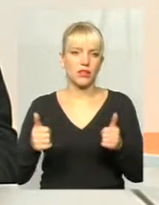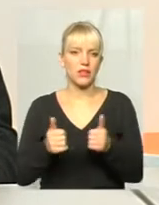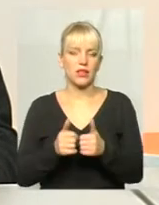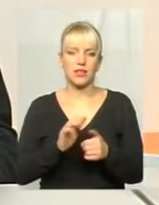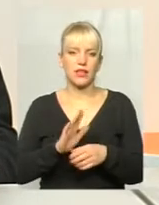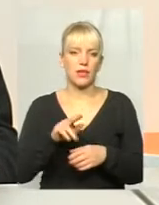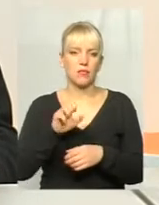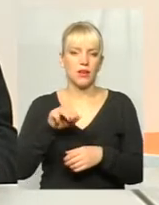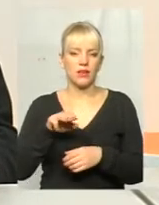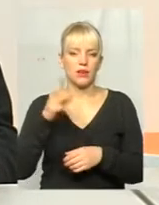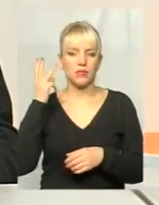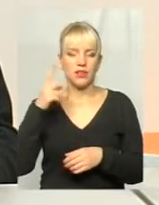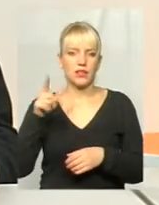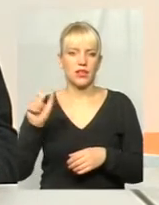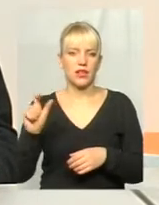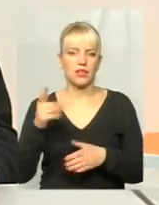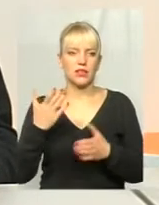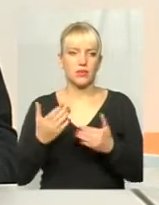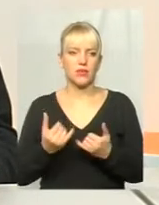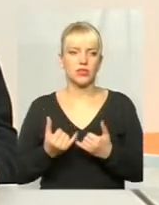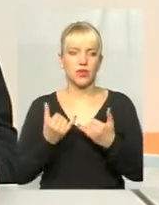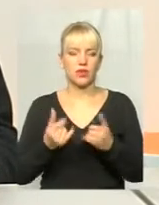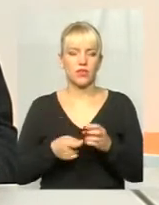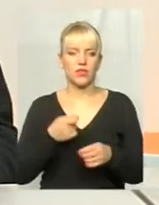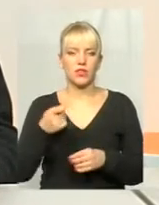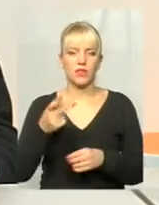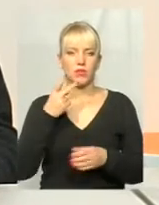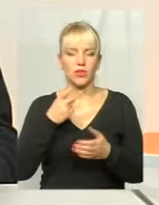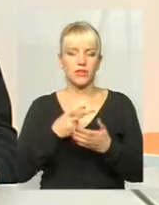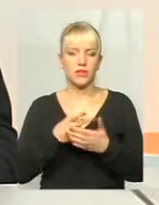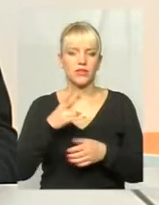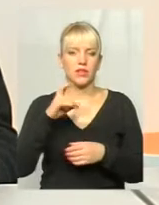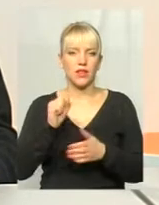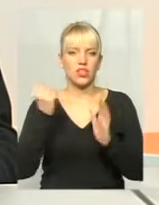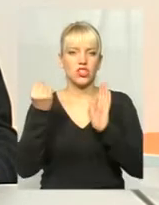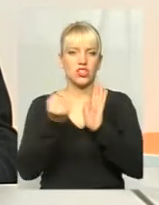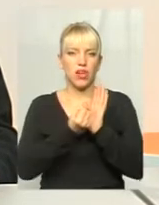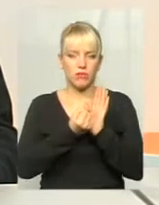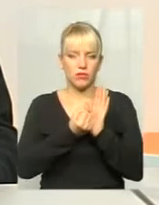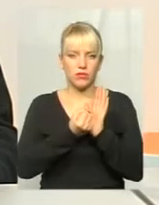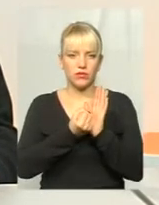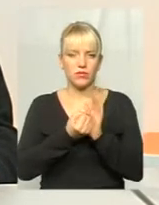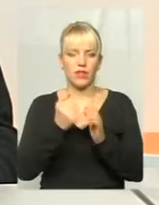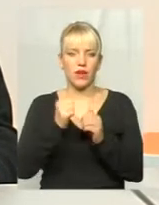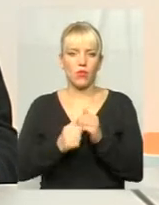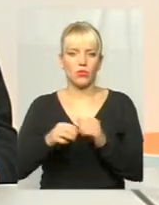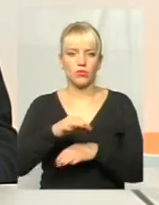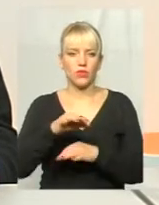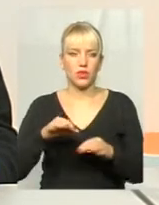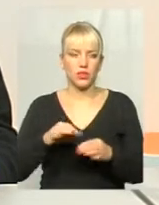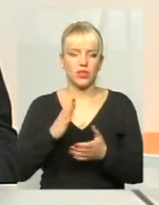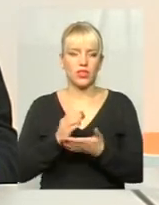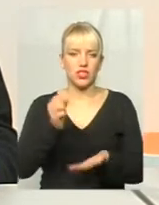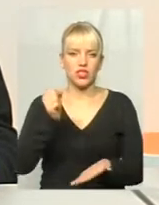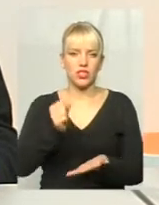Якби шановний заявник подивився на штамп, на кожному проєкті ставиться